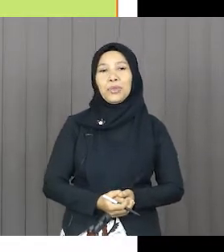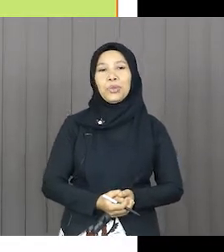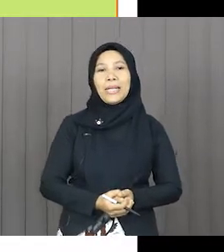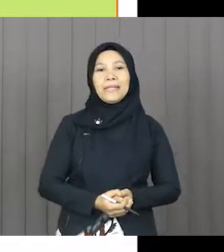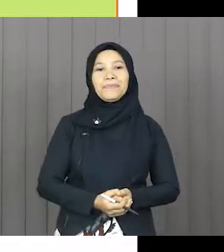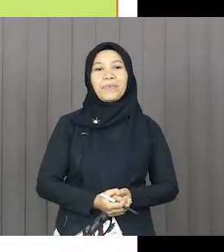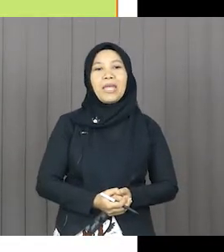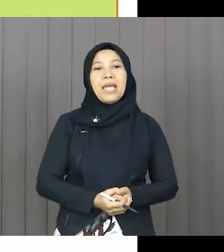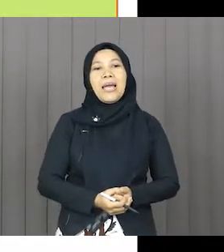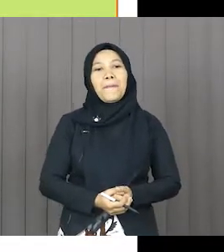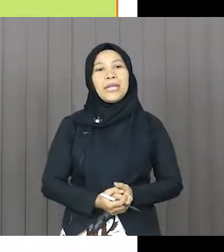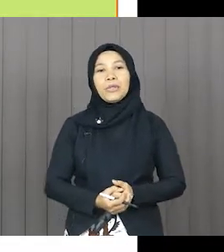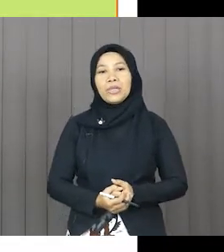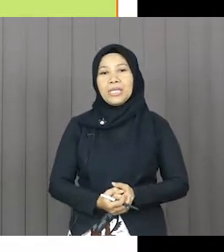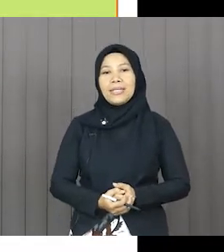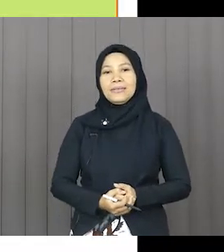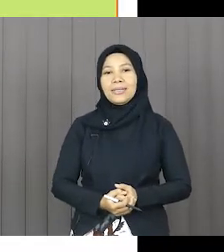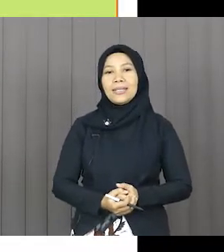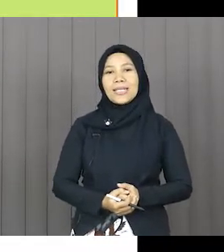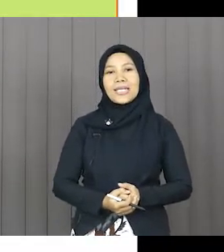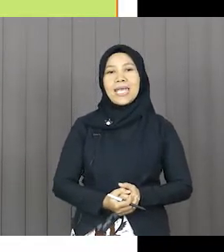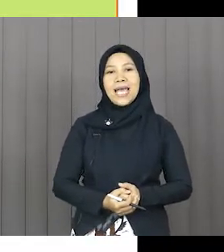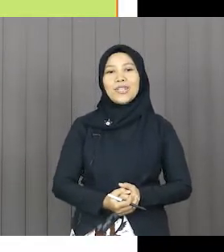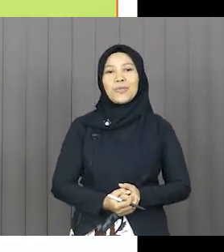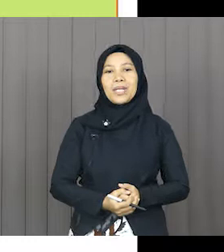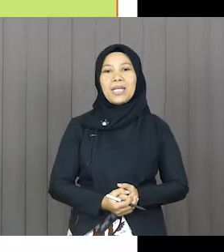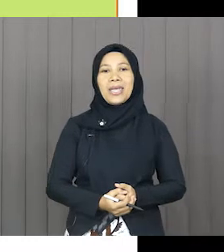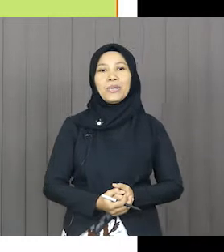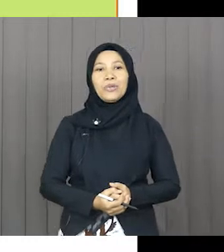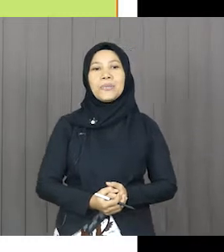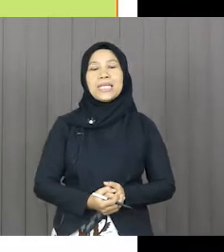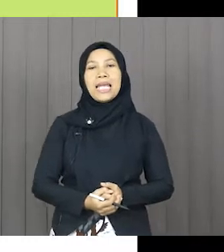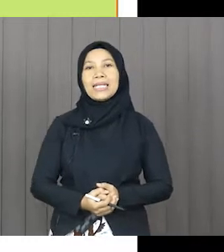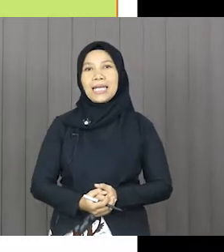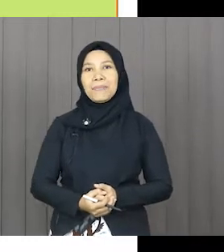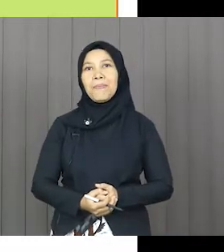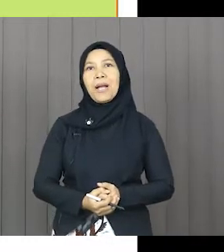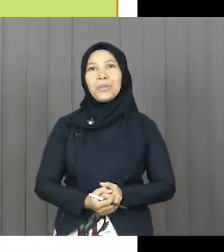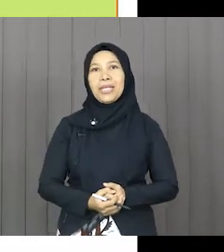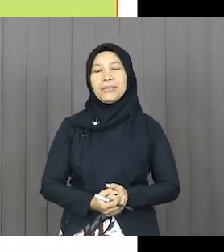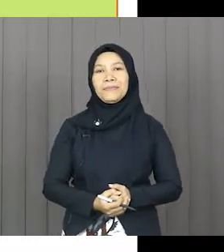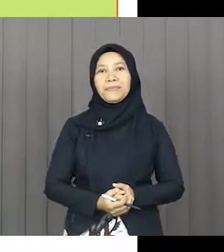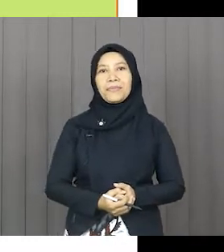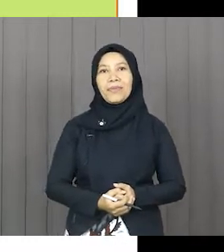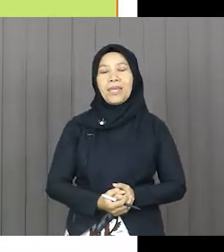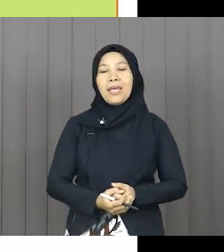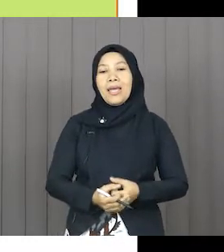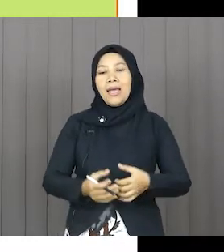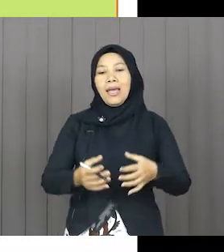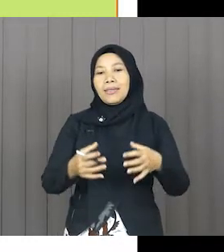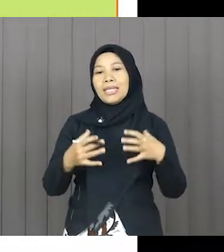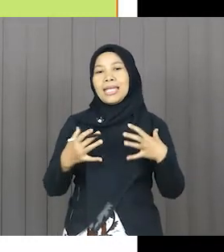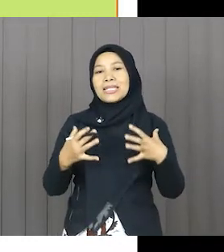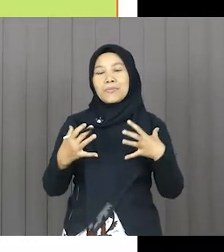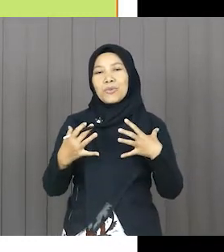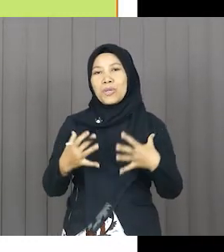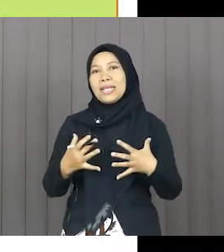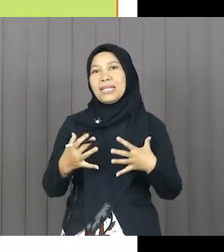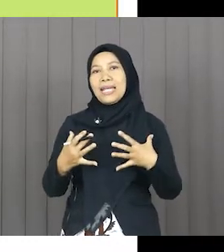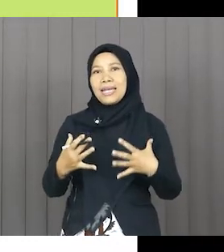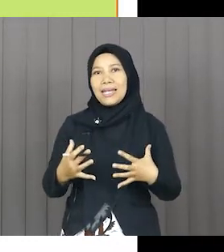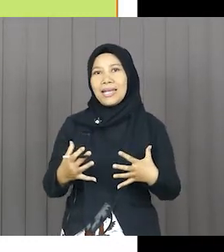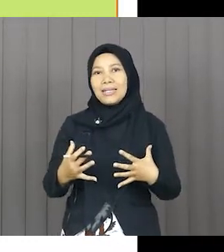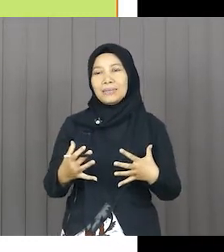yang membutuhkan. Berikutnya, ketersediaan sumber daya untuk menjalankan pembangunan. Tidak